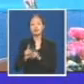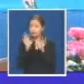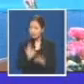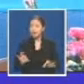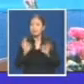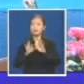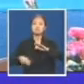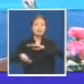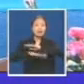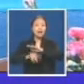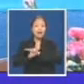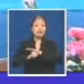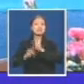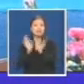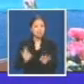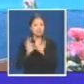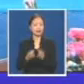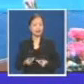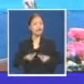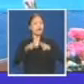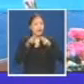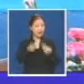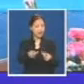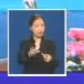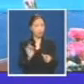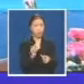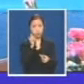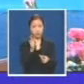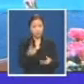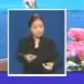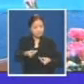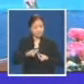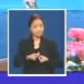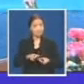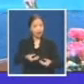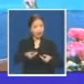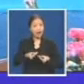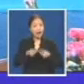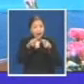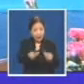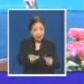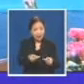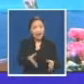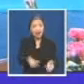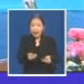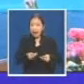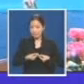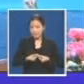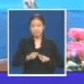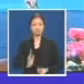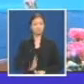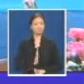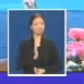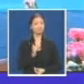การให้อย่างมีคุณค่ารับอย่างมีศักดิ์ศรีท้ายที่สุดนี้กระผมขอให้พระท่านรัฐมนต